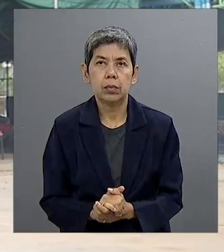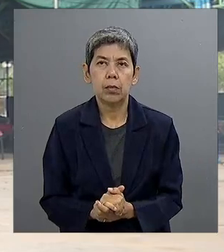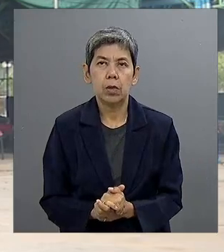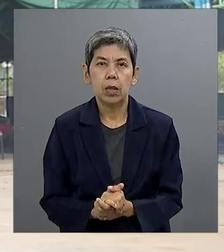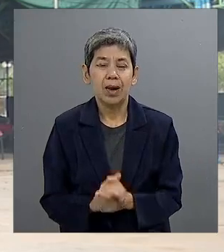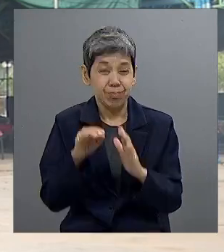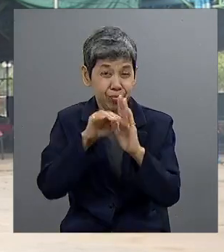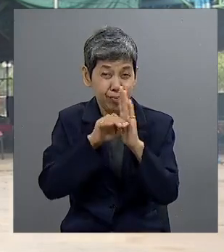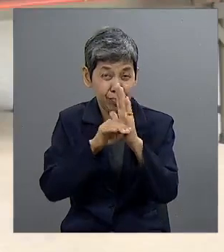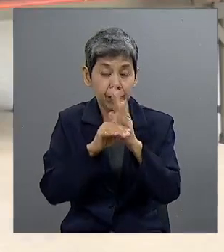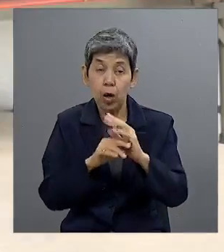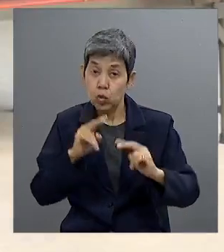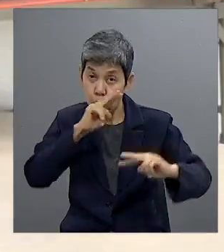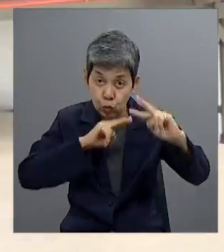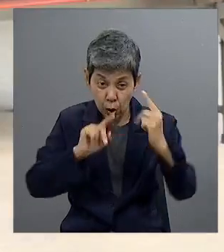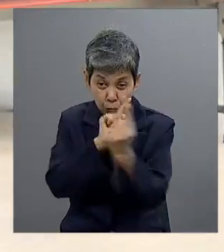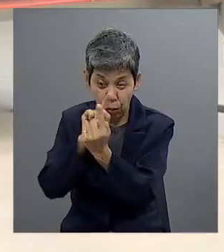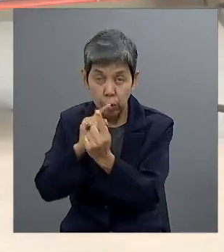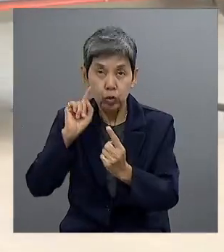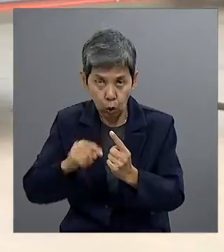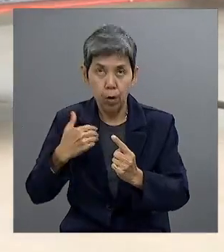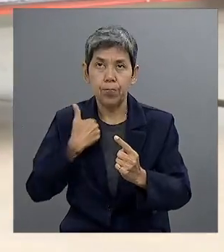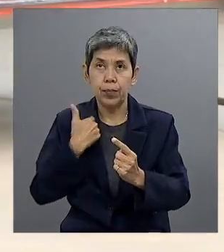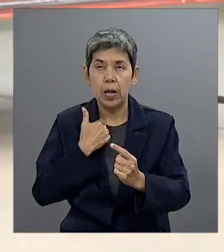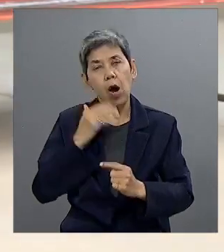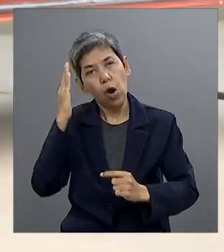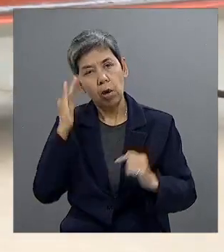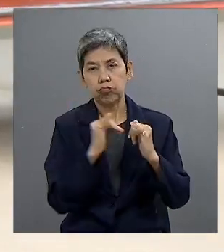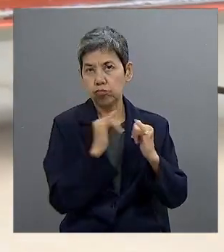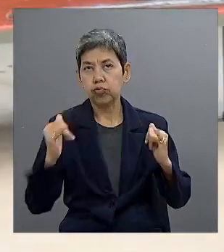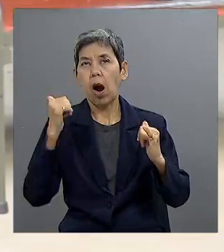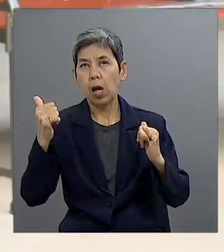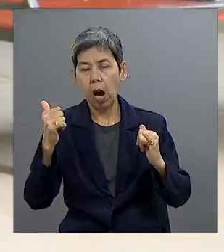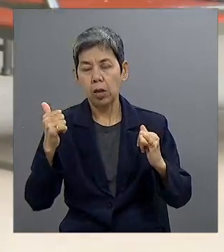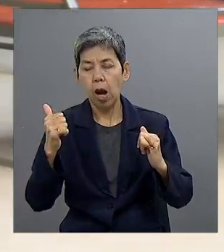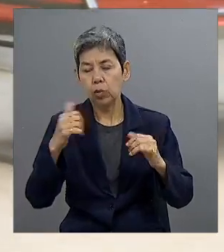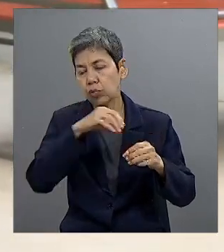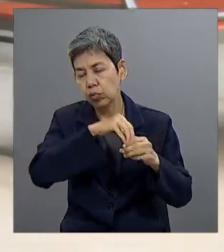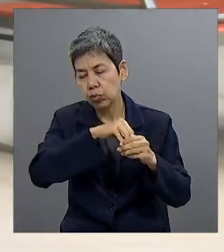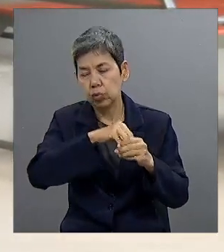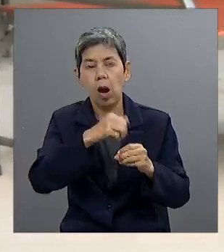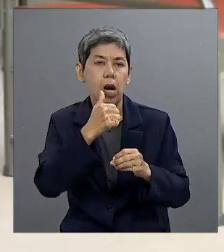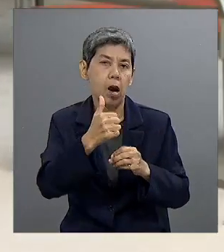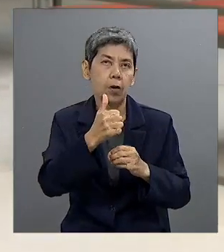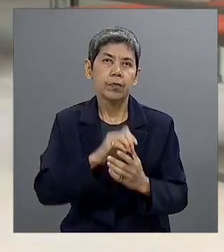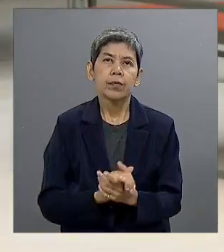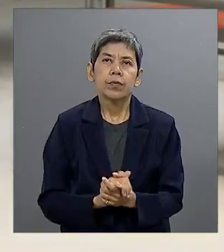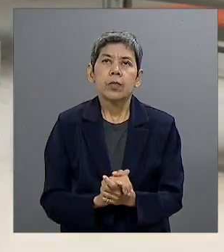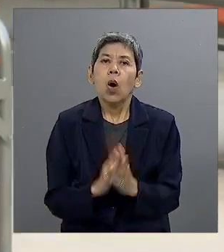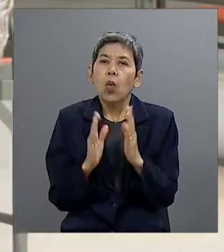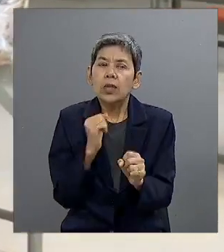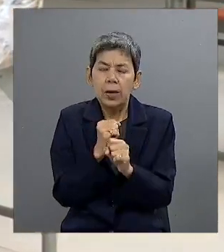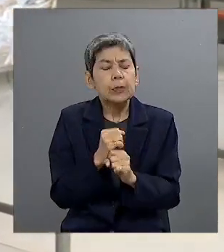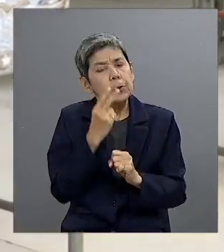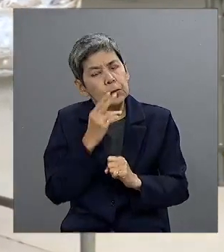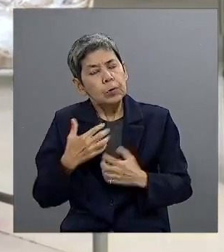บอกว่าจะตรวจเชิงรุกได้ก็ไม่มีที่ให้พนักงานติดเชื้อกับกันโรคในโรงงานนะคะผู้ประกอบการก็ยอมรับว่าอาจจะ